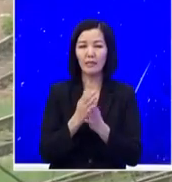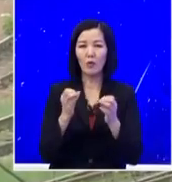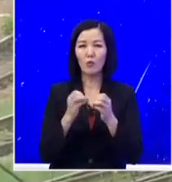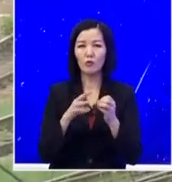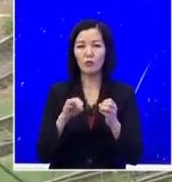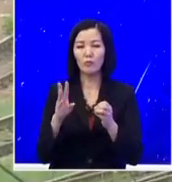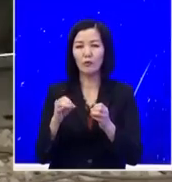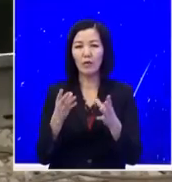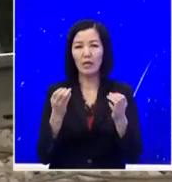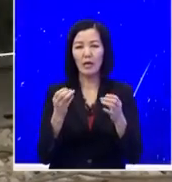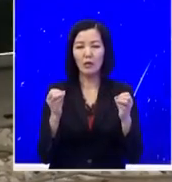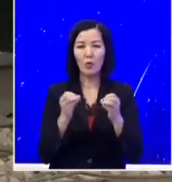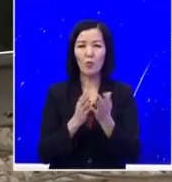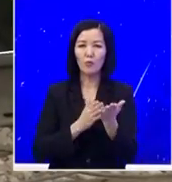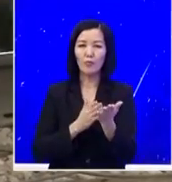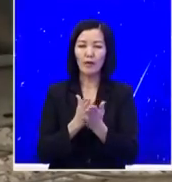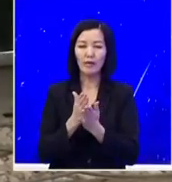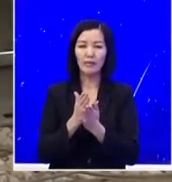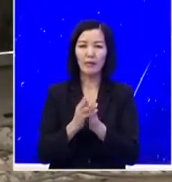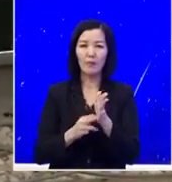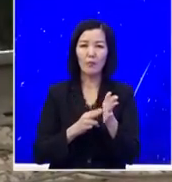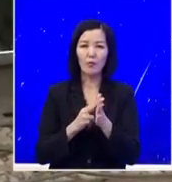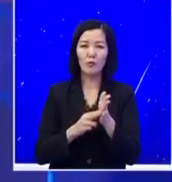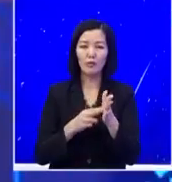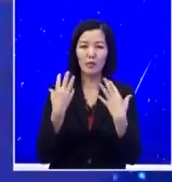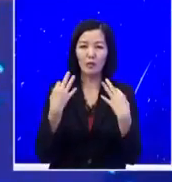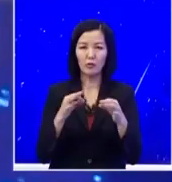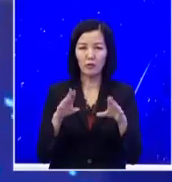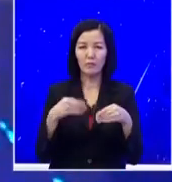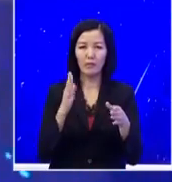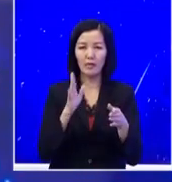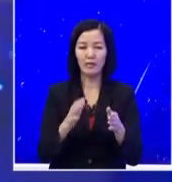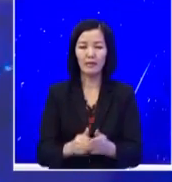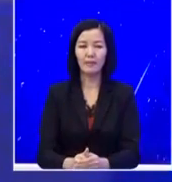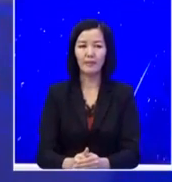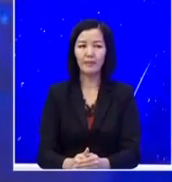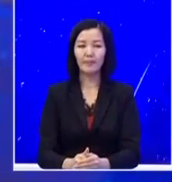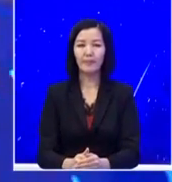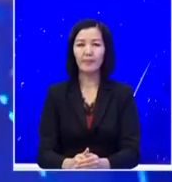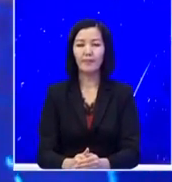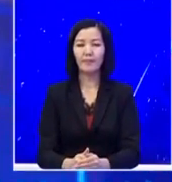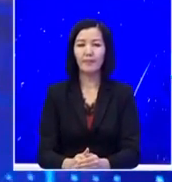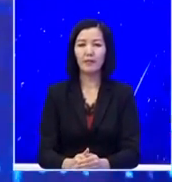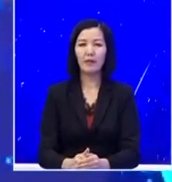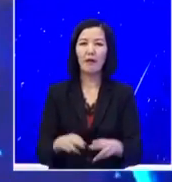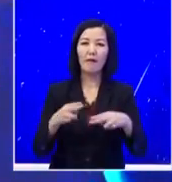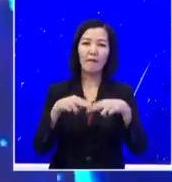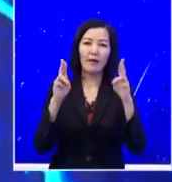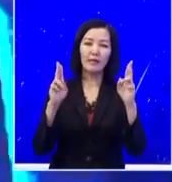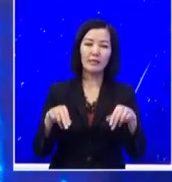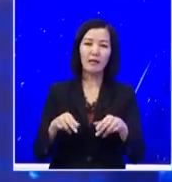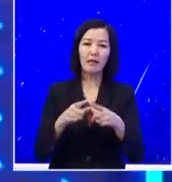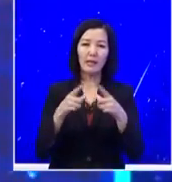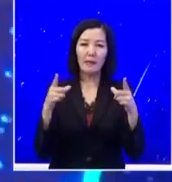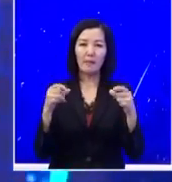маусымнан тағы 10 бағытта пойыз қатынастары жанданады. Вход в здание вокзала. Вокзал ғимаратына тек билеті